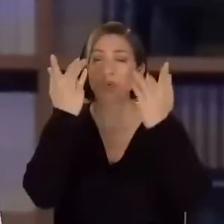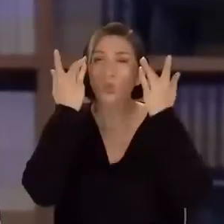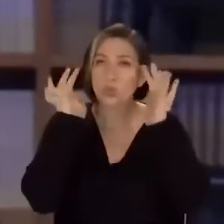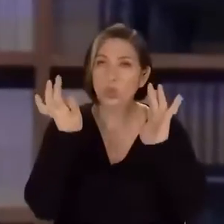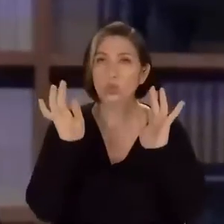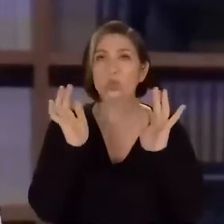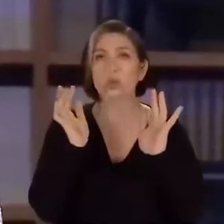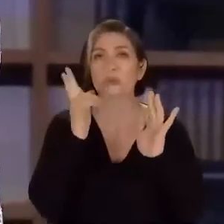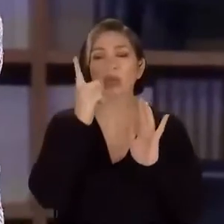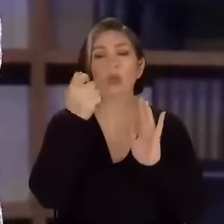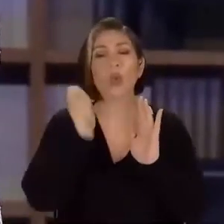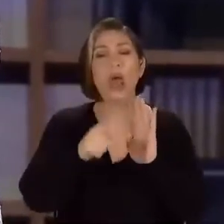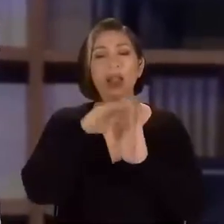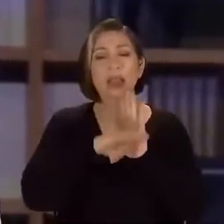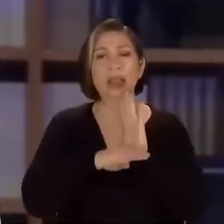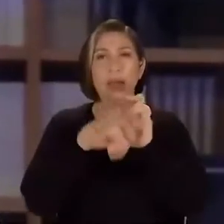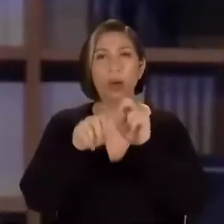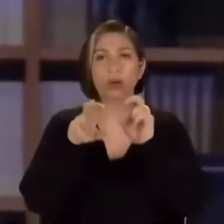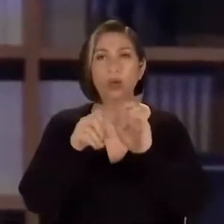bir kurallar öğretiyoruz.